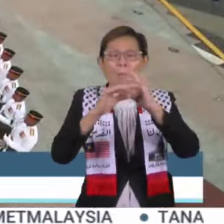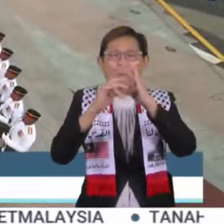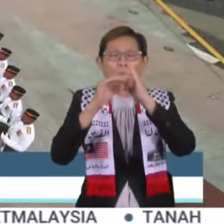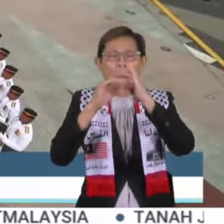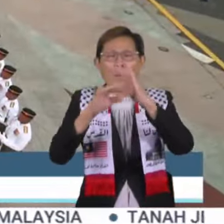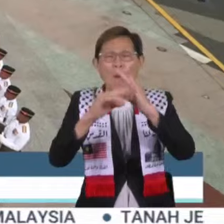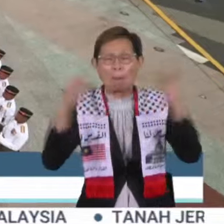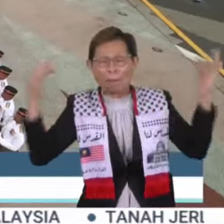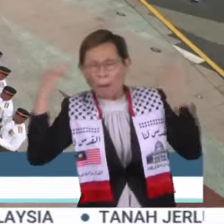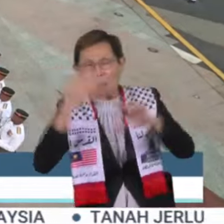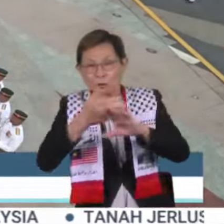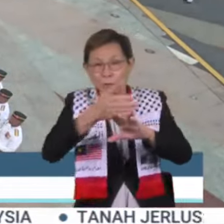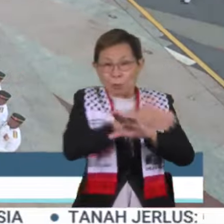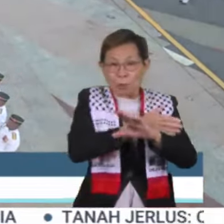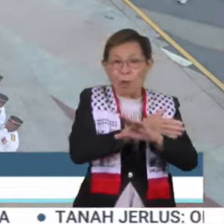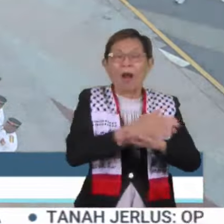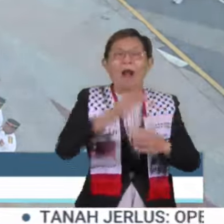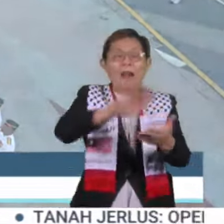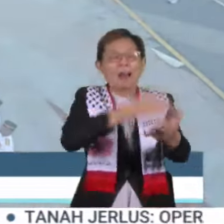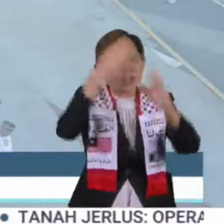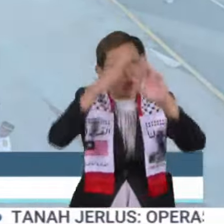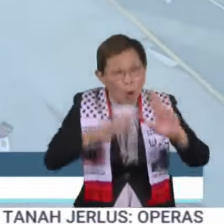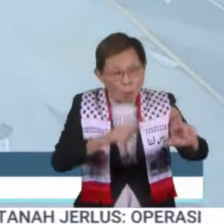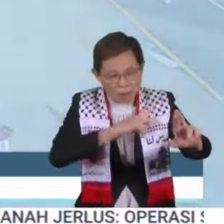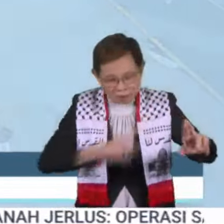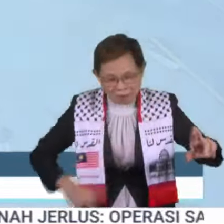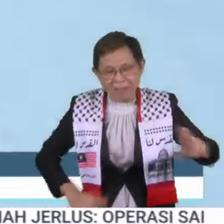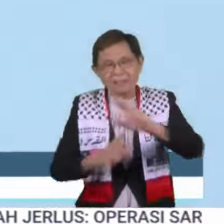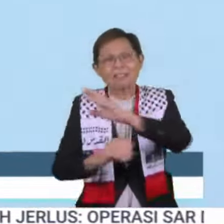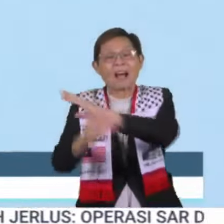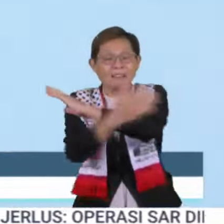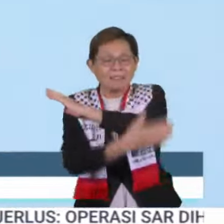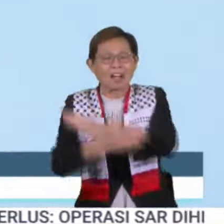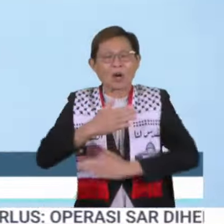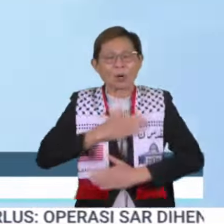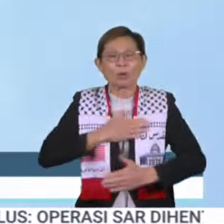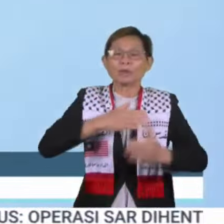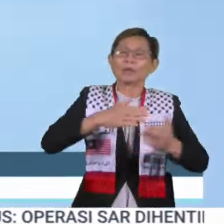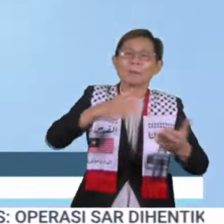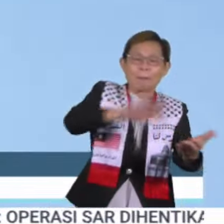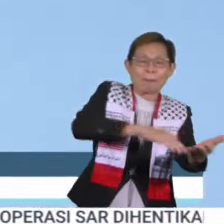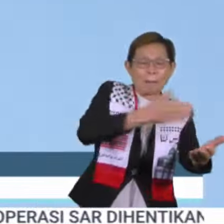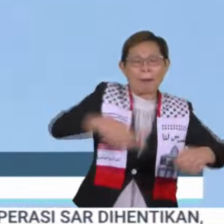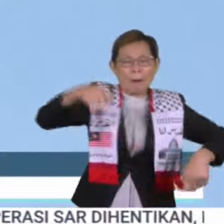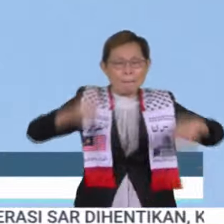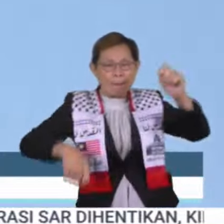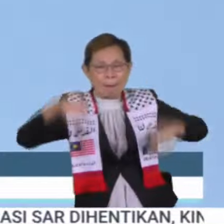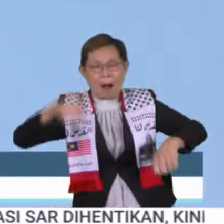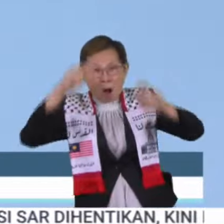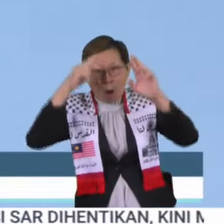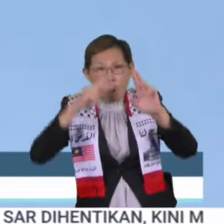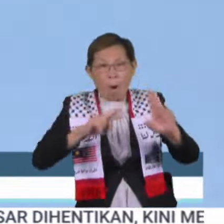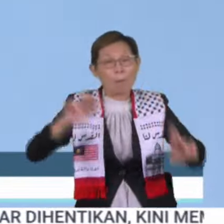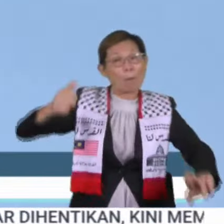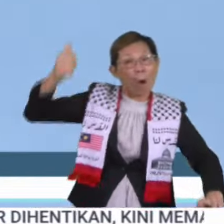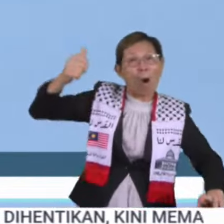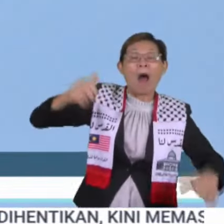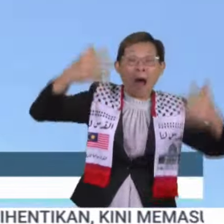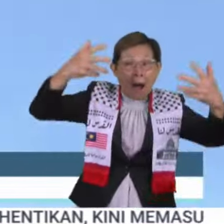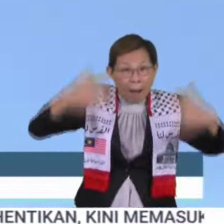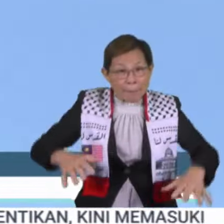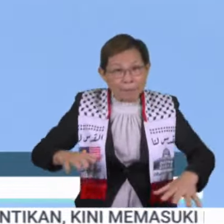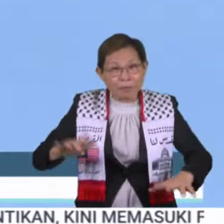bergema sebelum lagu Hormat Diraja dan Negaraku dimainkan oleh pancaragam Kawalan Kehormatan Utama.